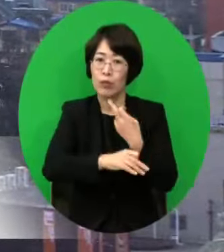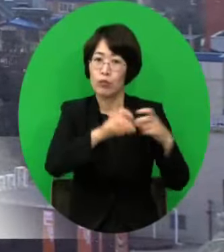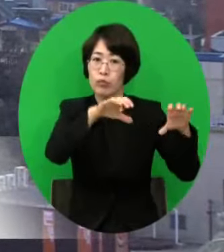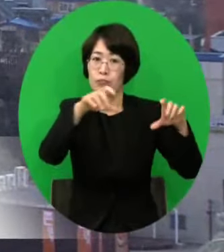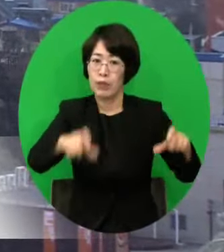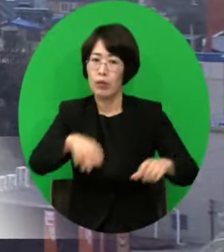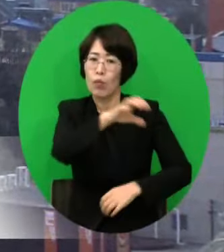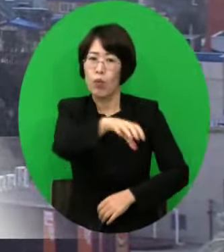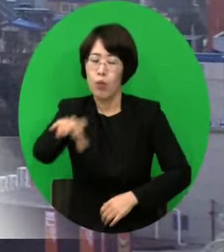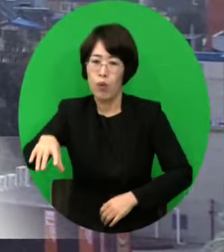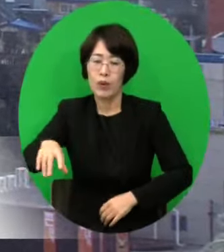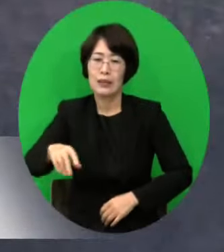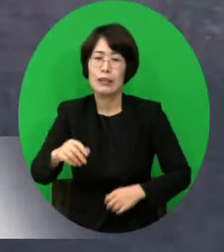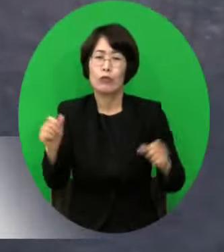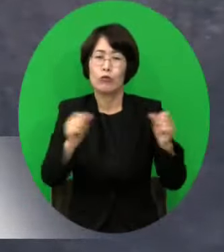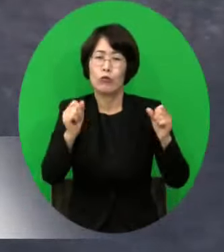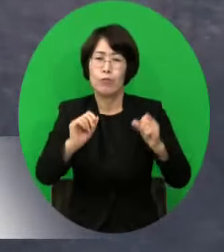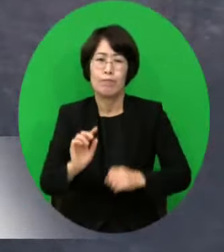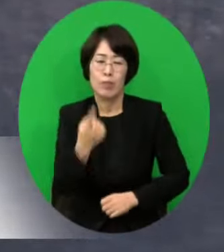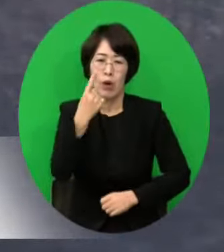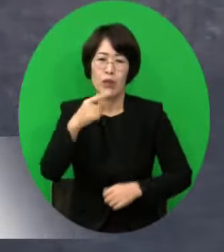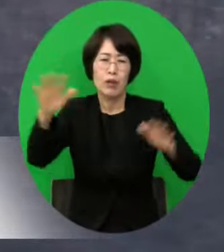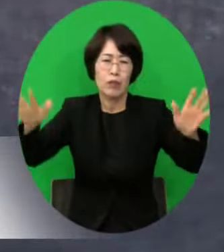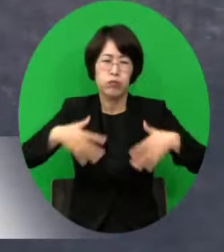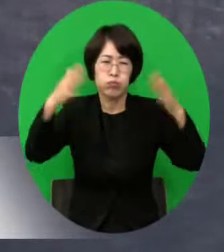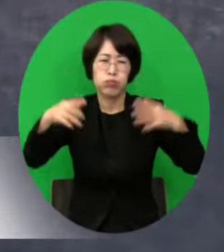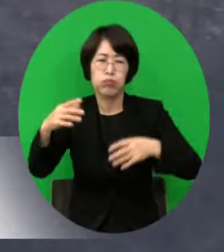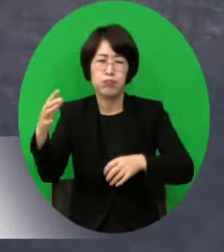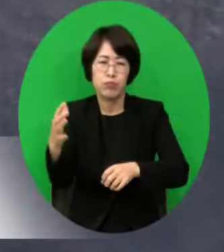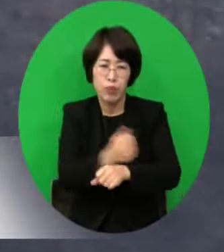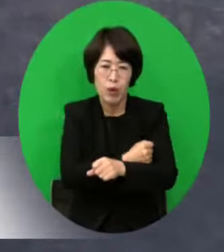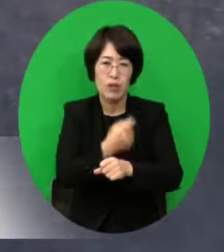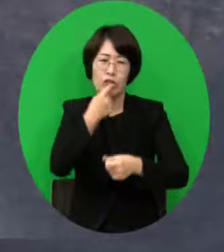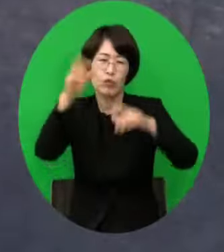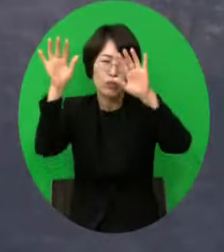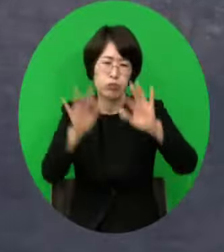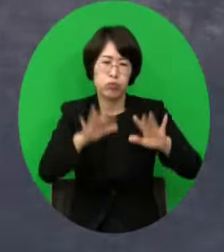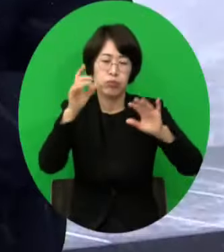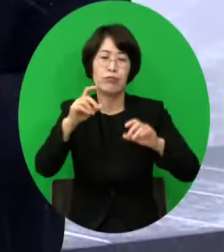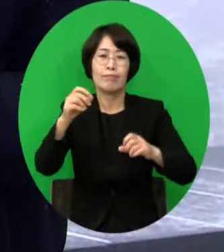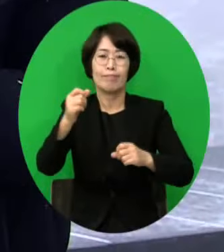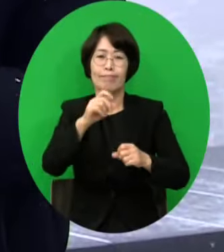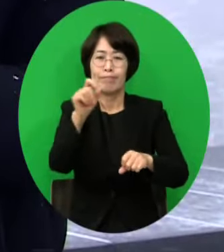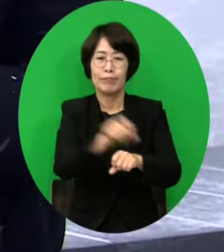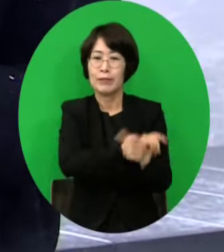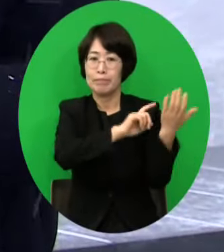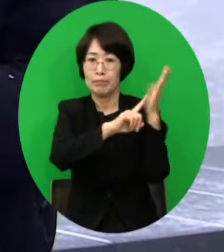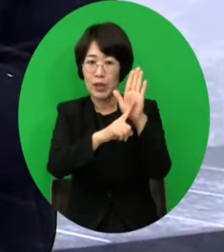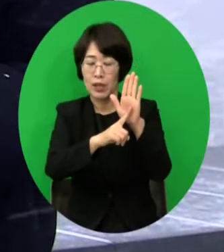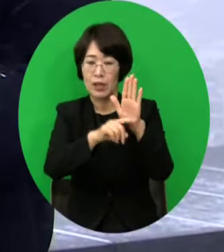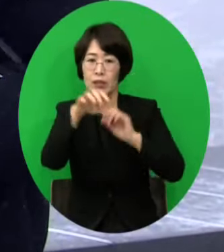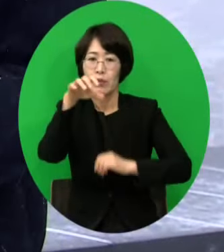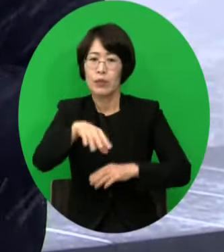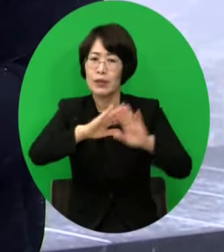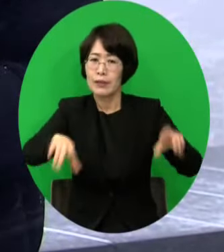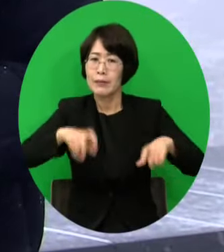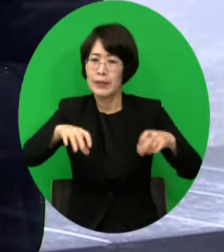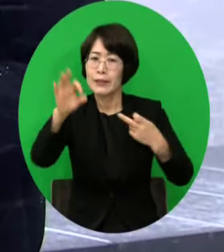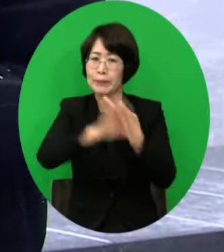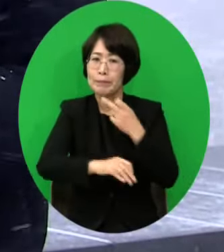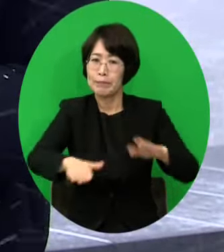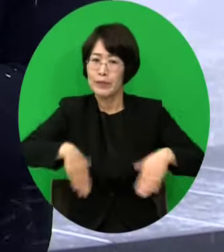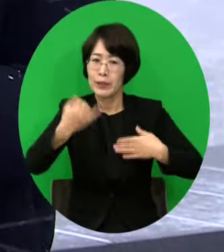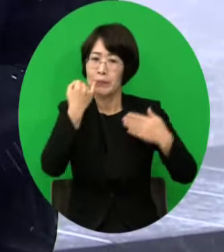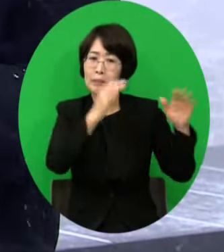곳곳에 대륙 고기압의 영향으로 강풍주의보와 대설주의보가 발효됐습니다. 대설주의보가 발효된 전남 서남부